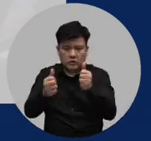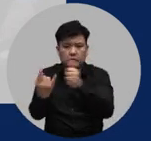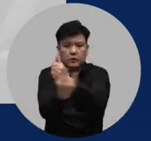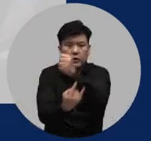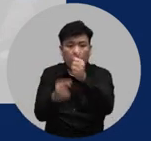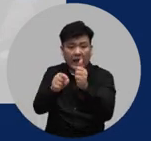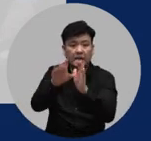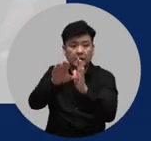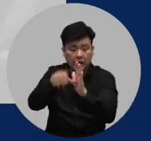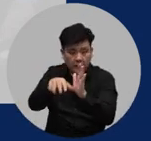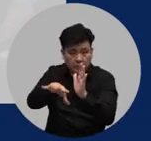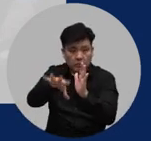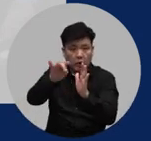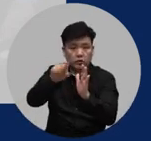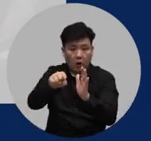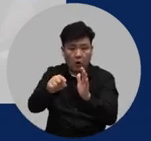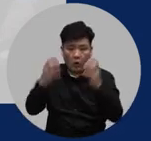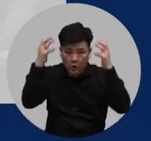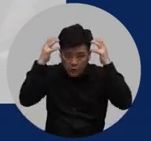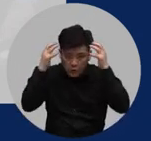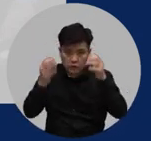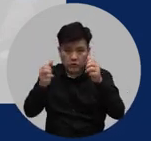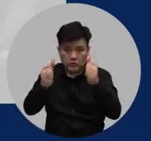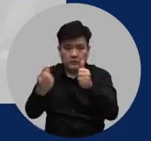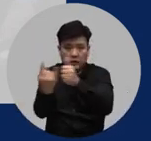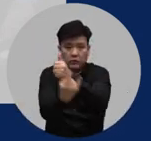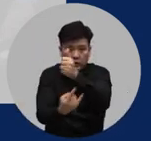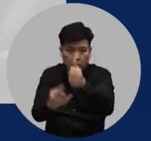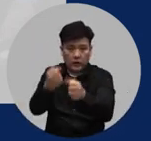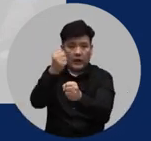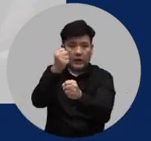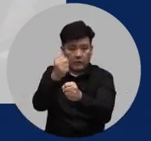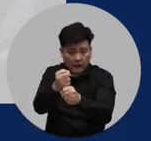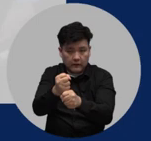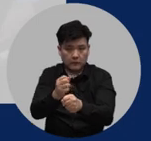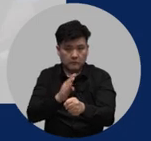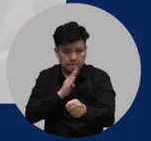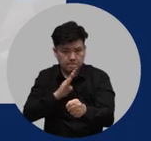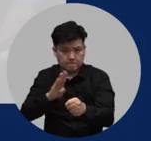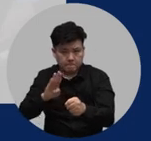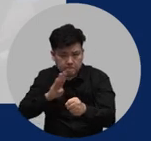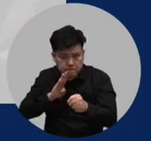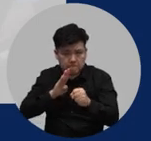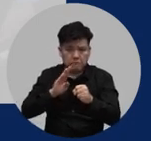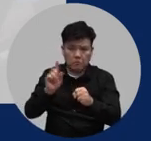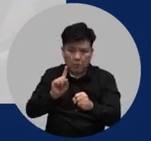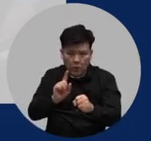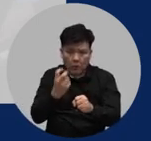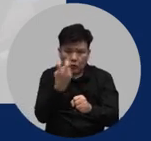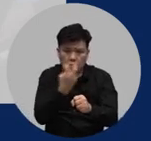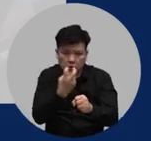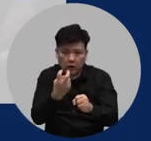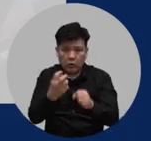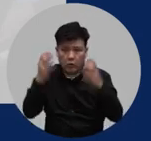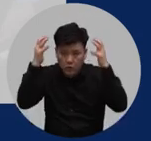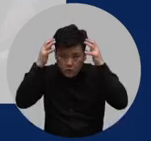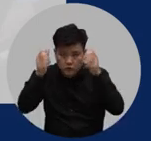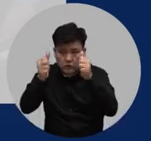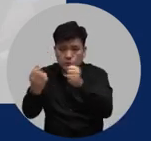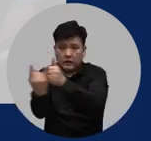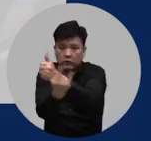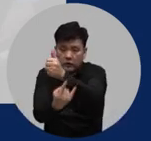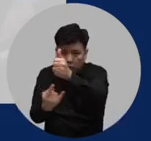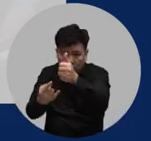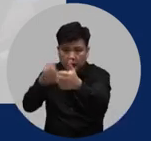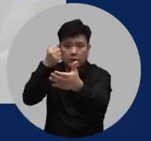고충심의위원회 단계에서는 먼저 고충심의위원회를 구성하고 사실관계를 조사한 후 고충심의위원회에